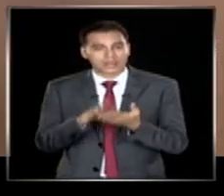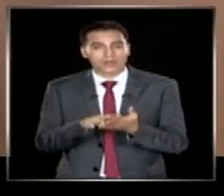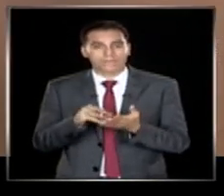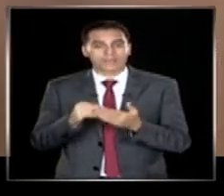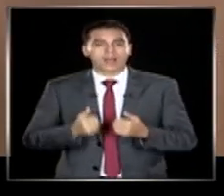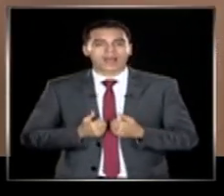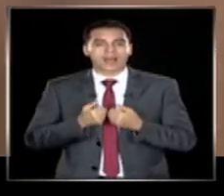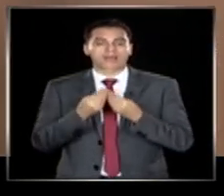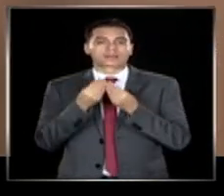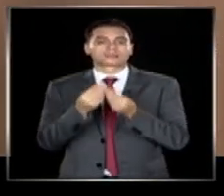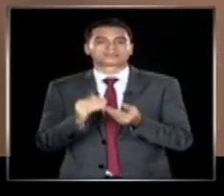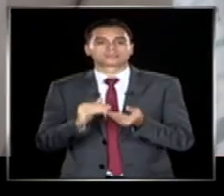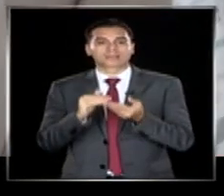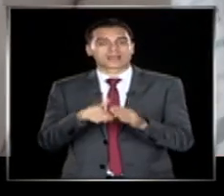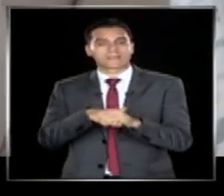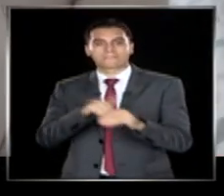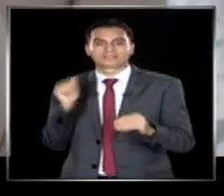أنطون.